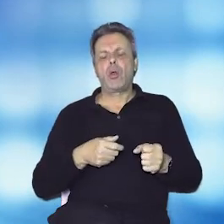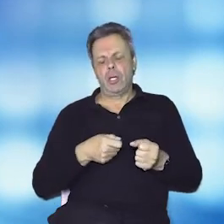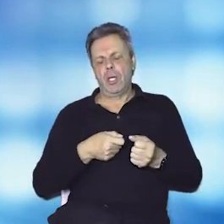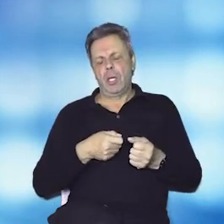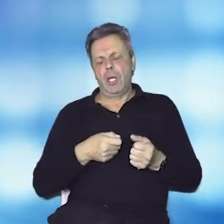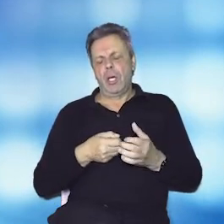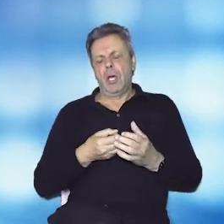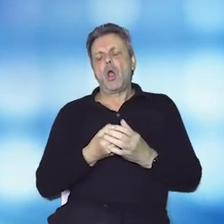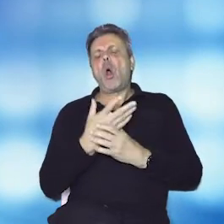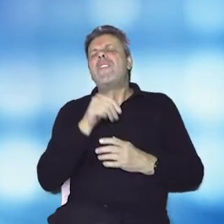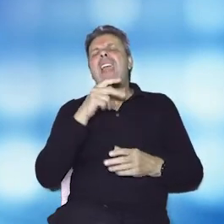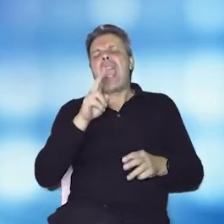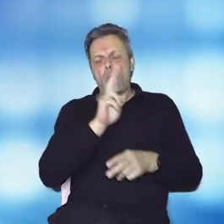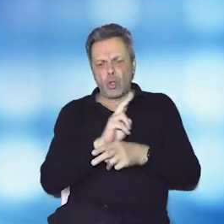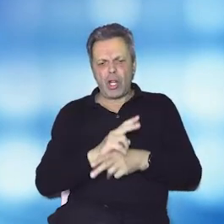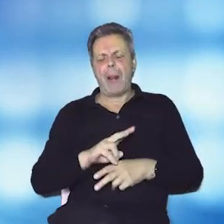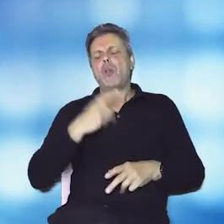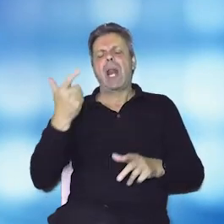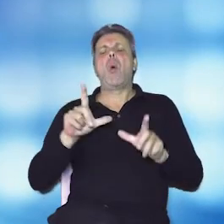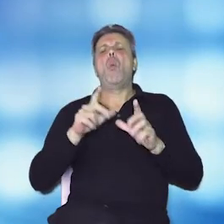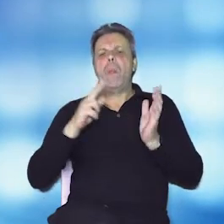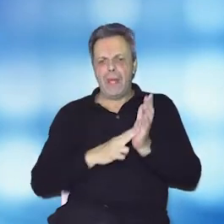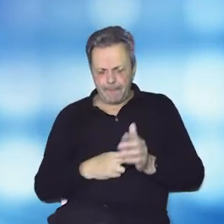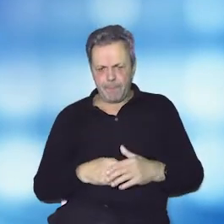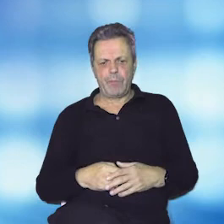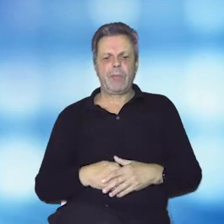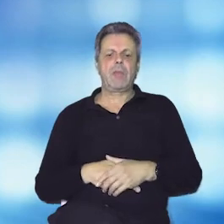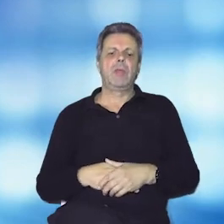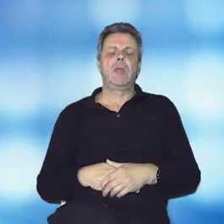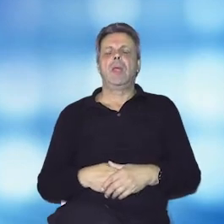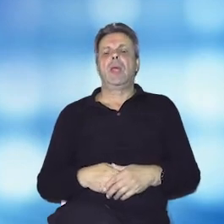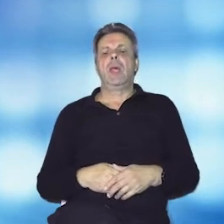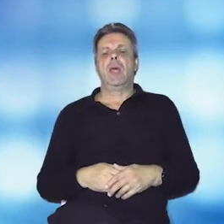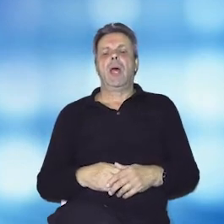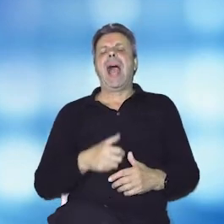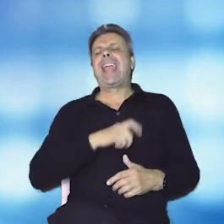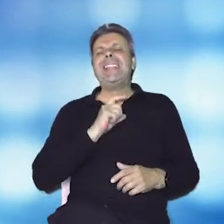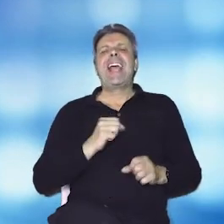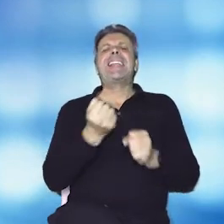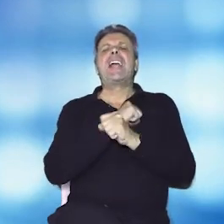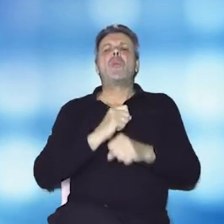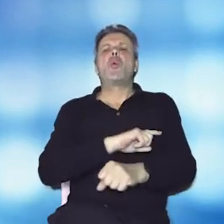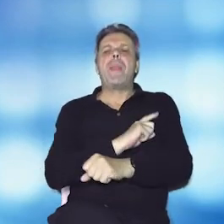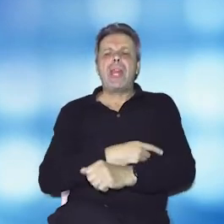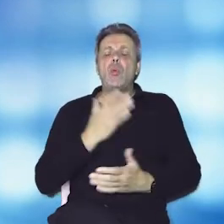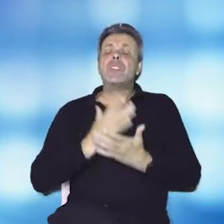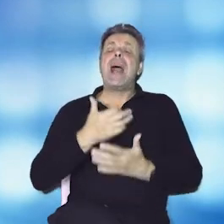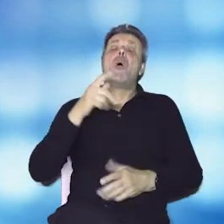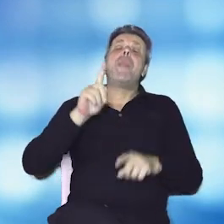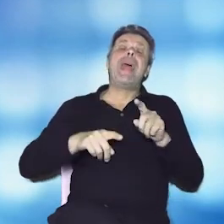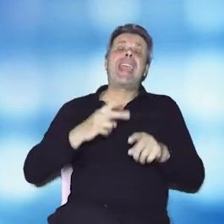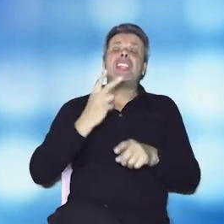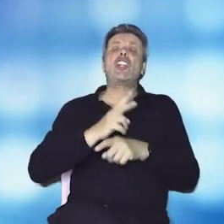kontroliran od strane Ujedinjenih naroda, Međunarodne agencije za atomsku energiju, i samo određene zemlje u svijetu smiju imati